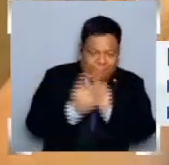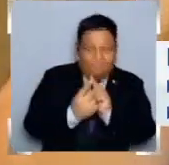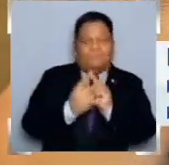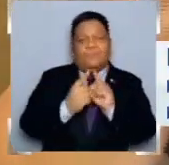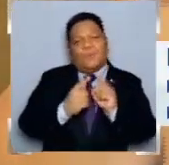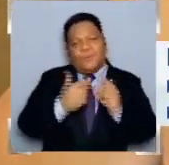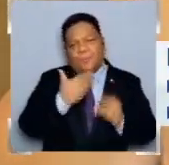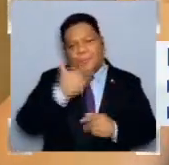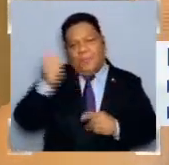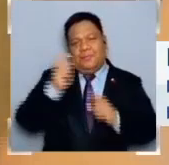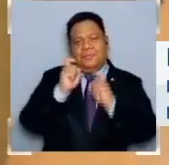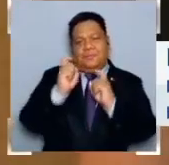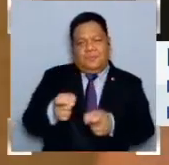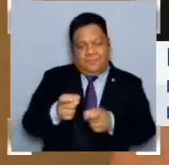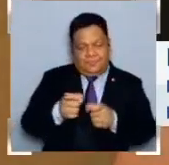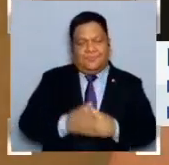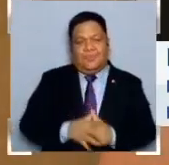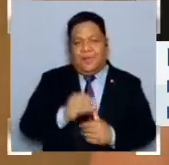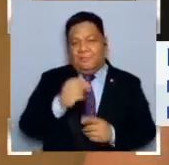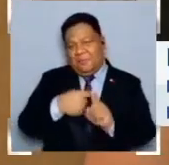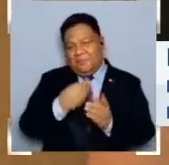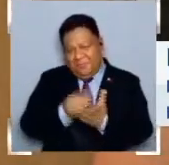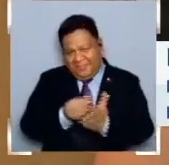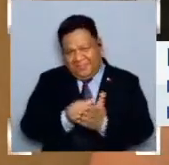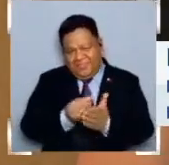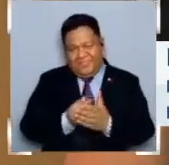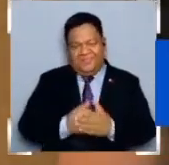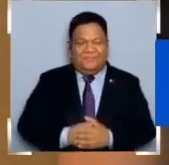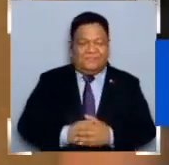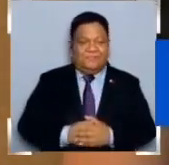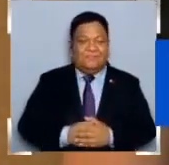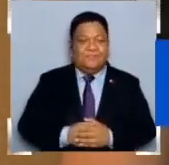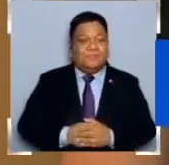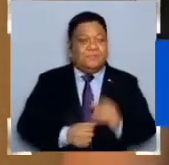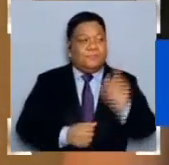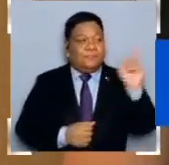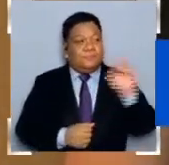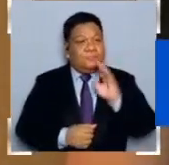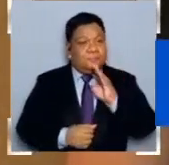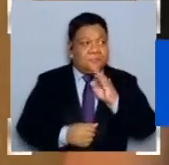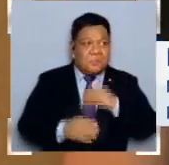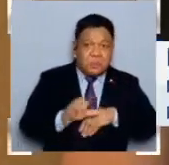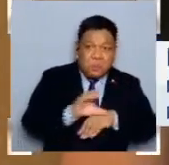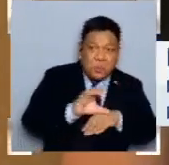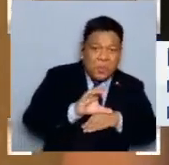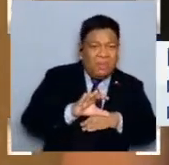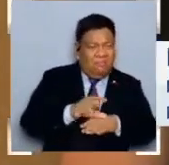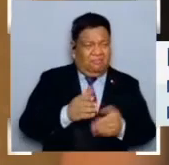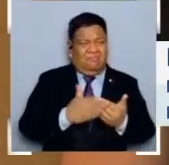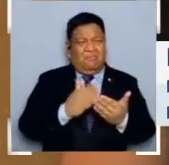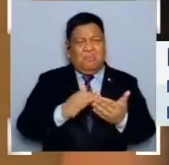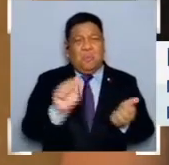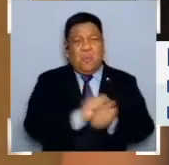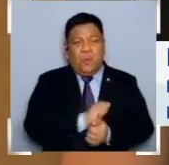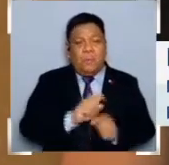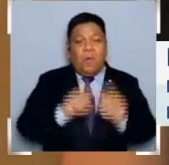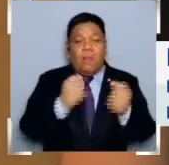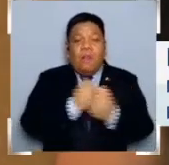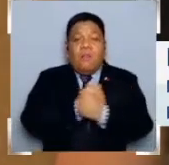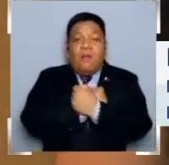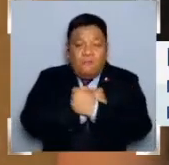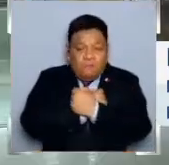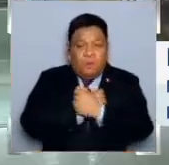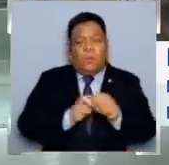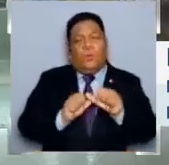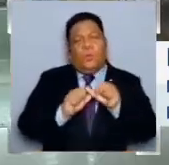Saka pena. Yung mga chocolate, yan, nauubos yan eh. Yung pagmamahal ko sa kanila, syempre, for